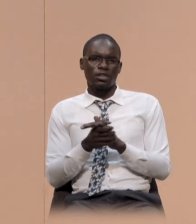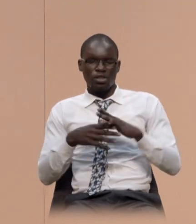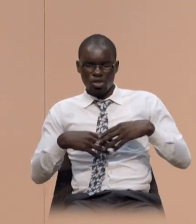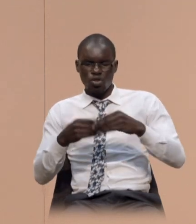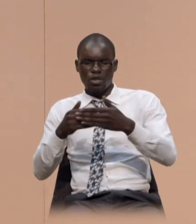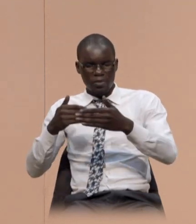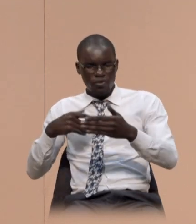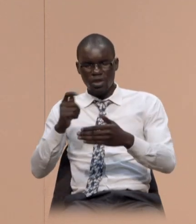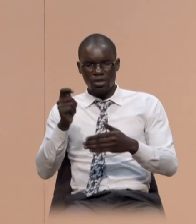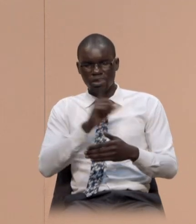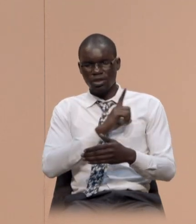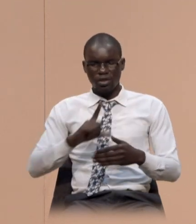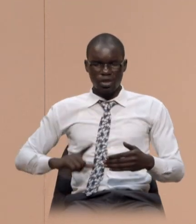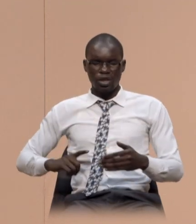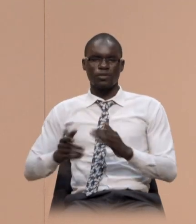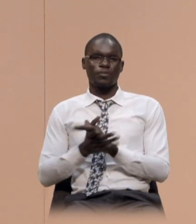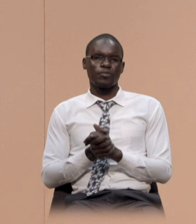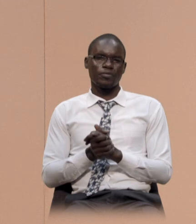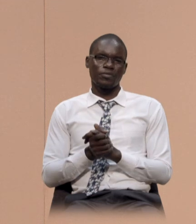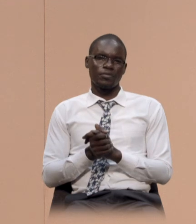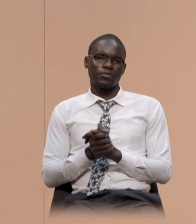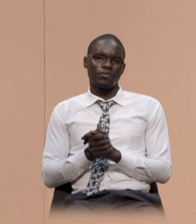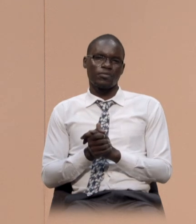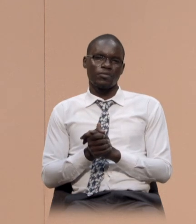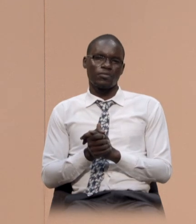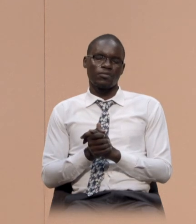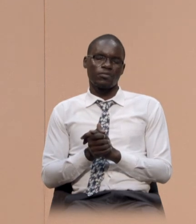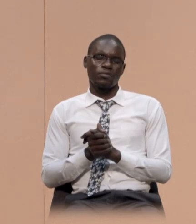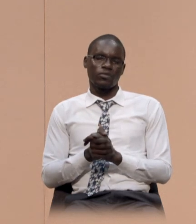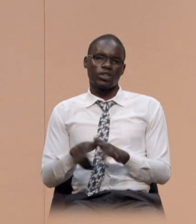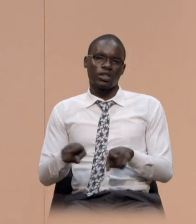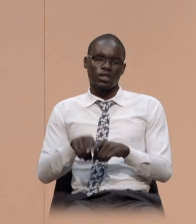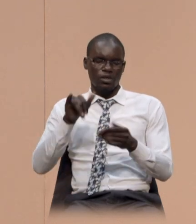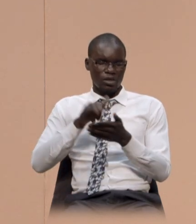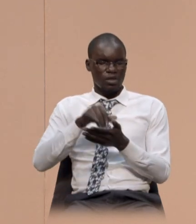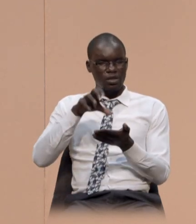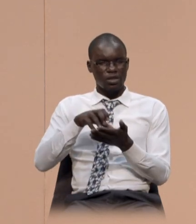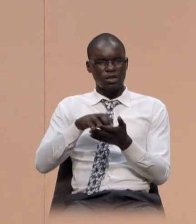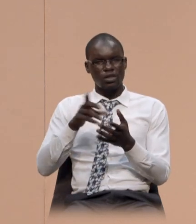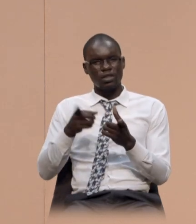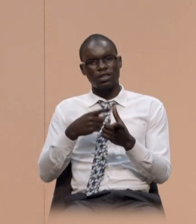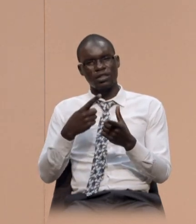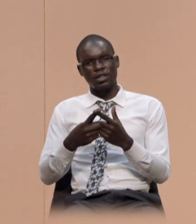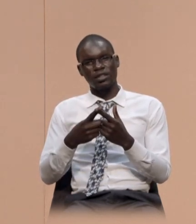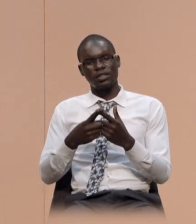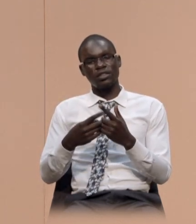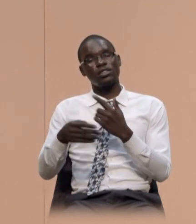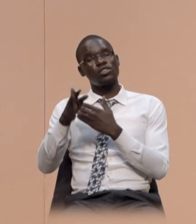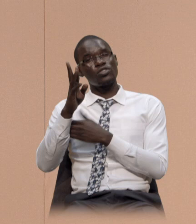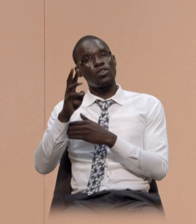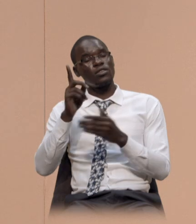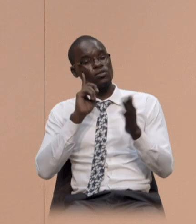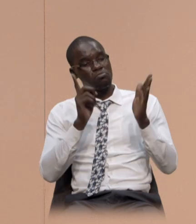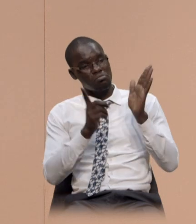wameenda mbele za Bwana, na shetani naye akaenda. Na katika hali hiyo Mungu alimtambua shetani.